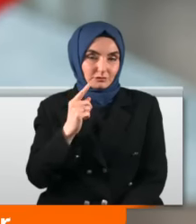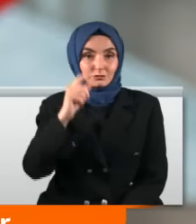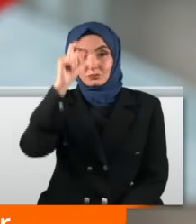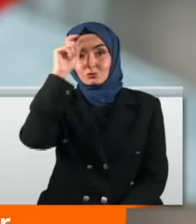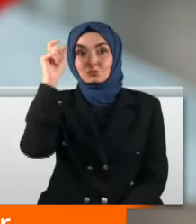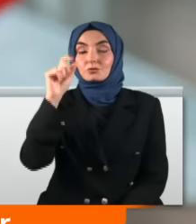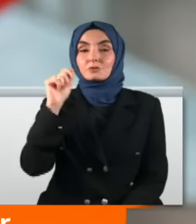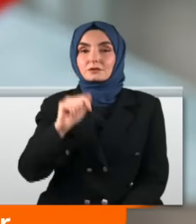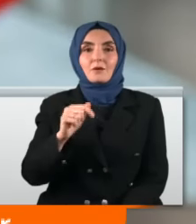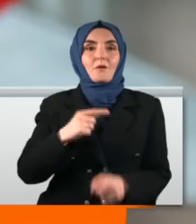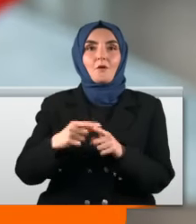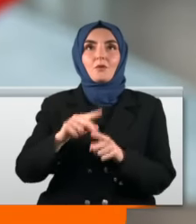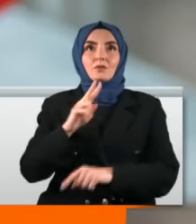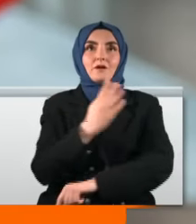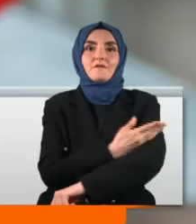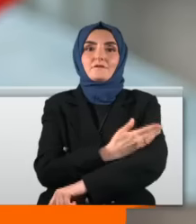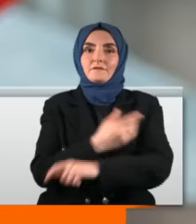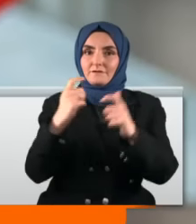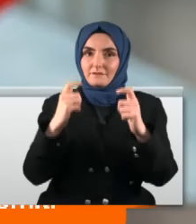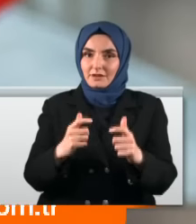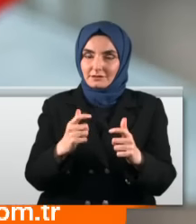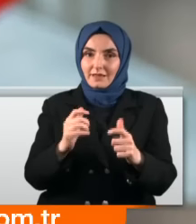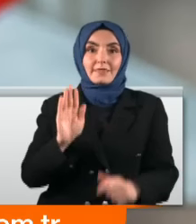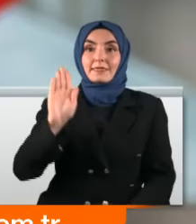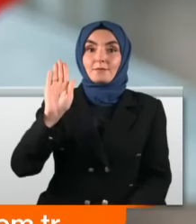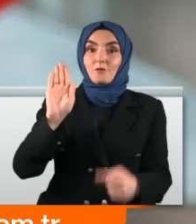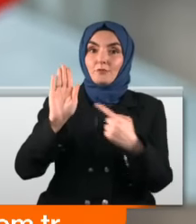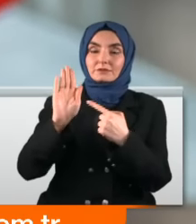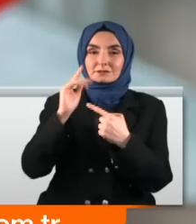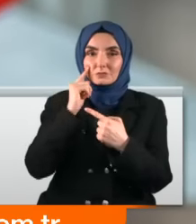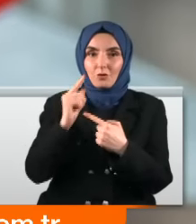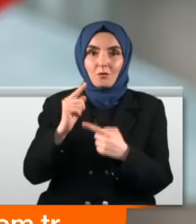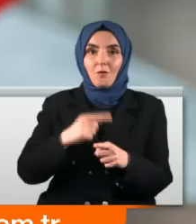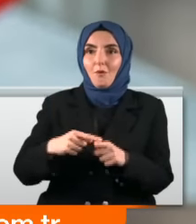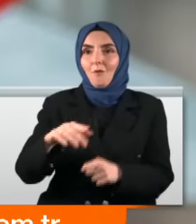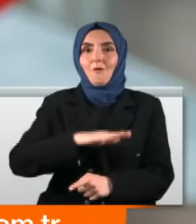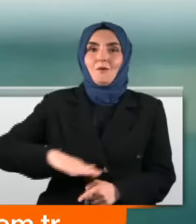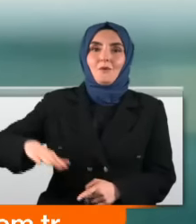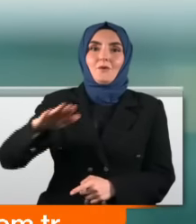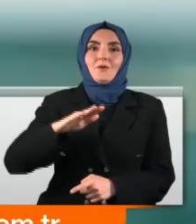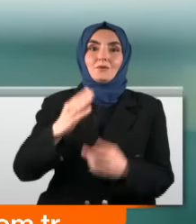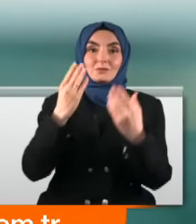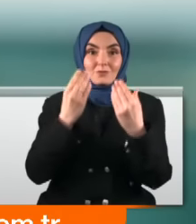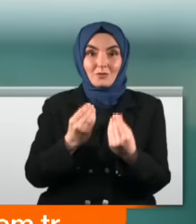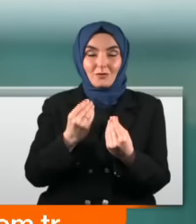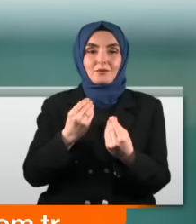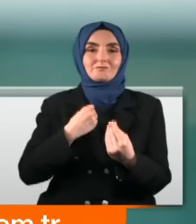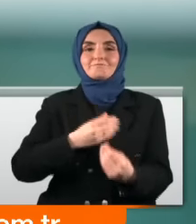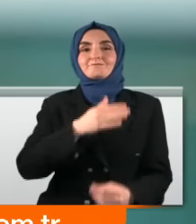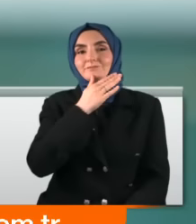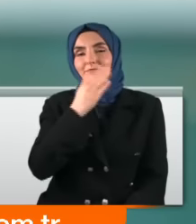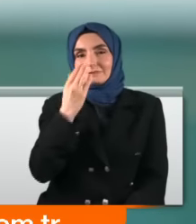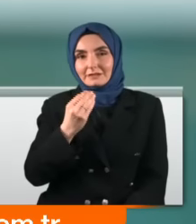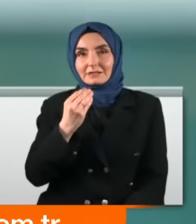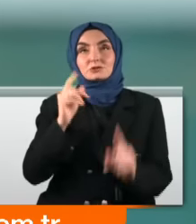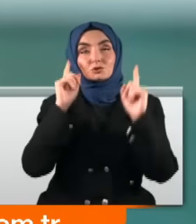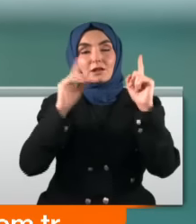vatanımız, demokrasimizin ortak değerimiz olduğunun bilinciyle inşallah hep birlikte çok